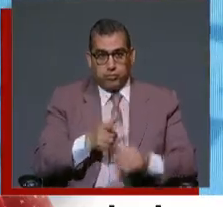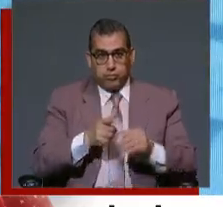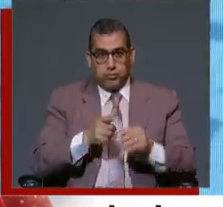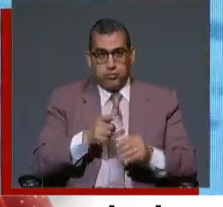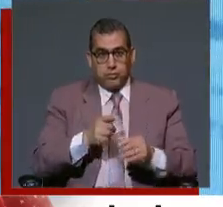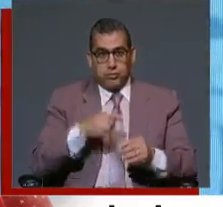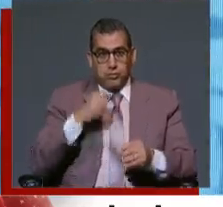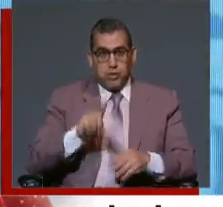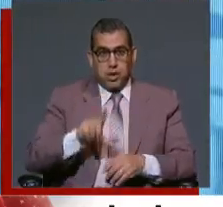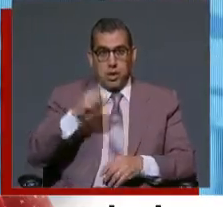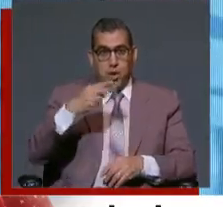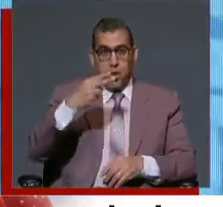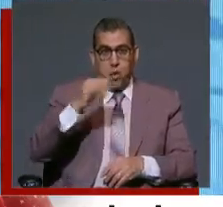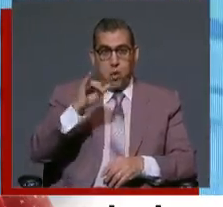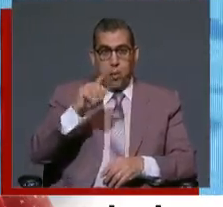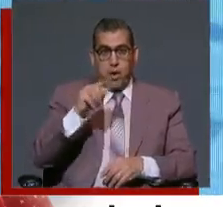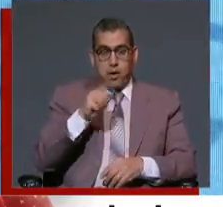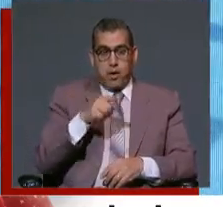السيد عمر كباج